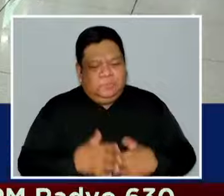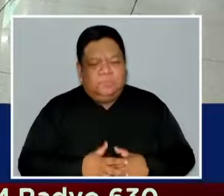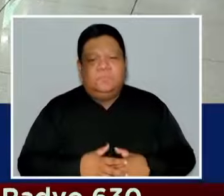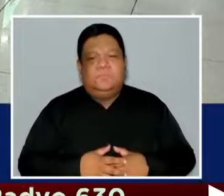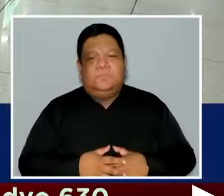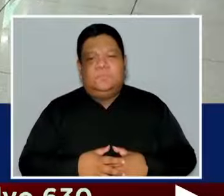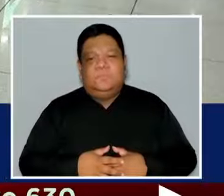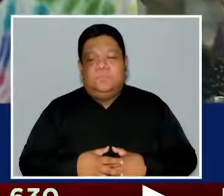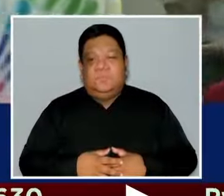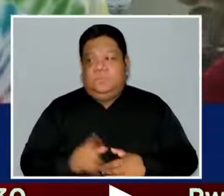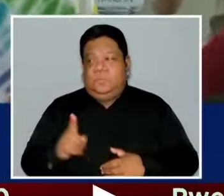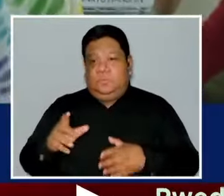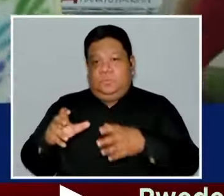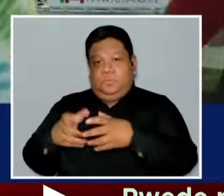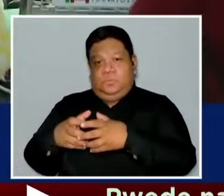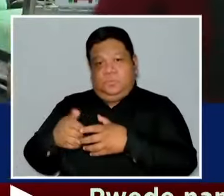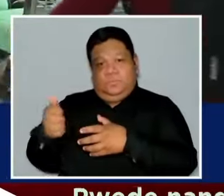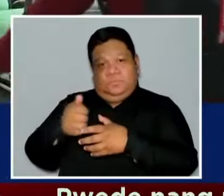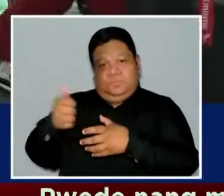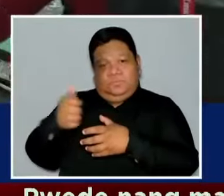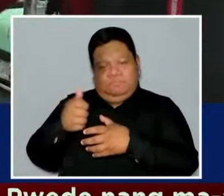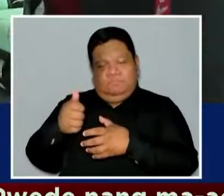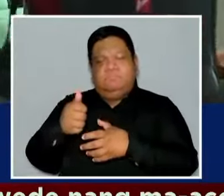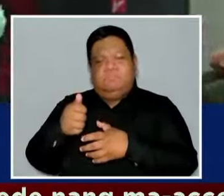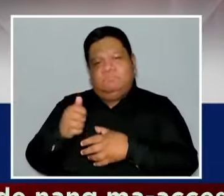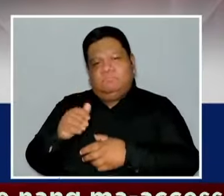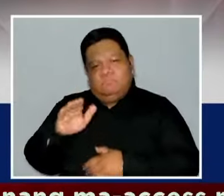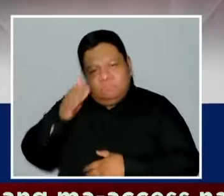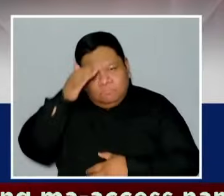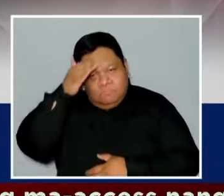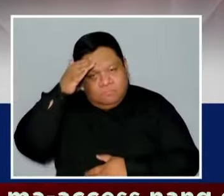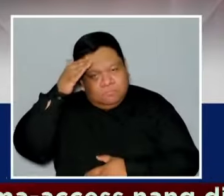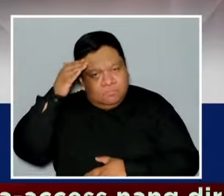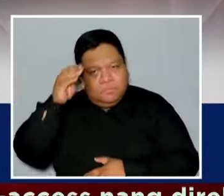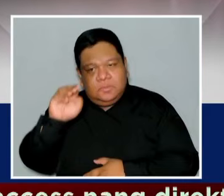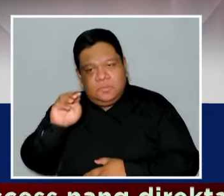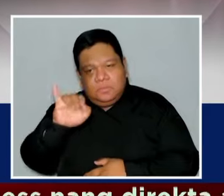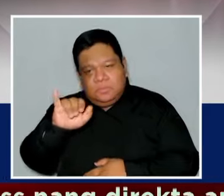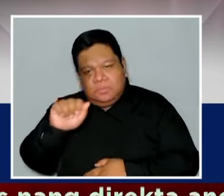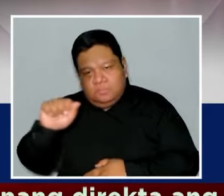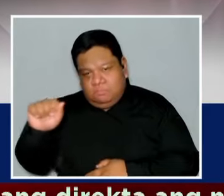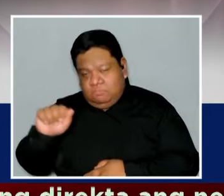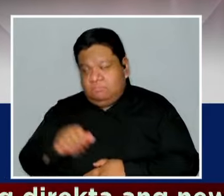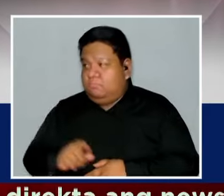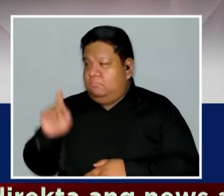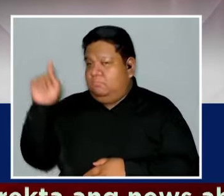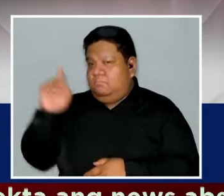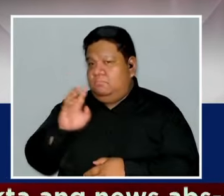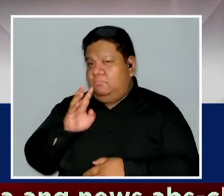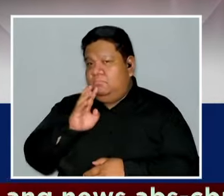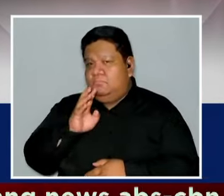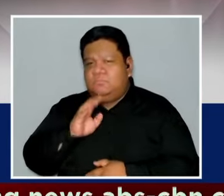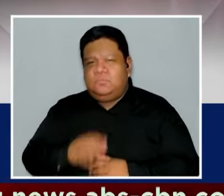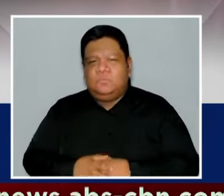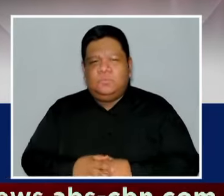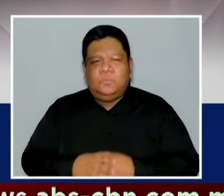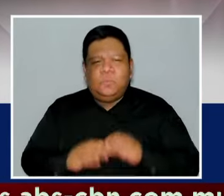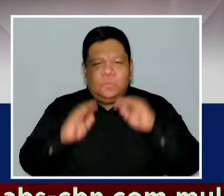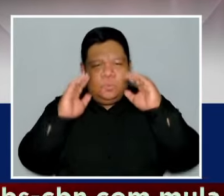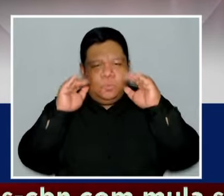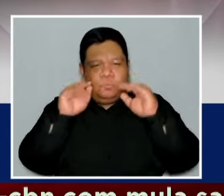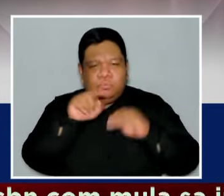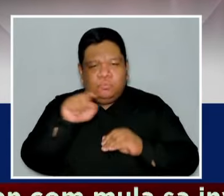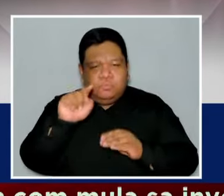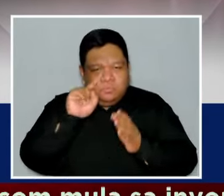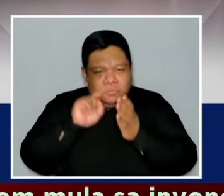commuter group may panawagan sa pamunuan ng MIAA. Sana i-review nila yung cleanliness policy